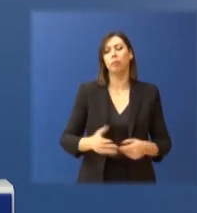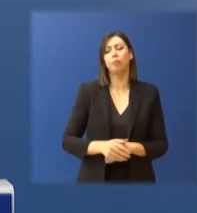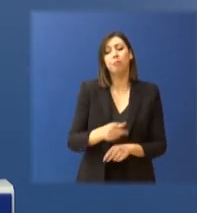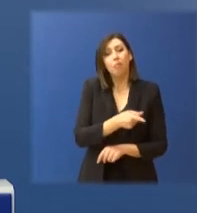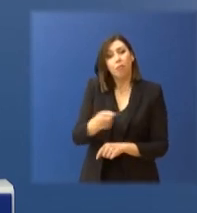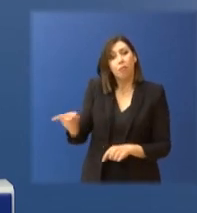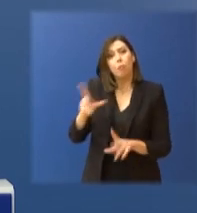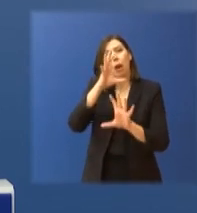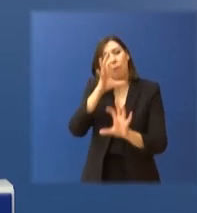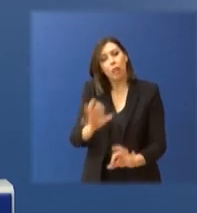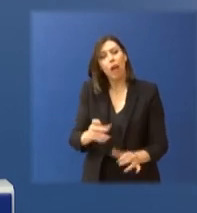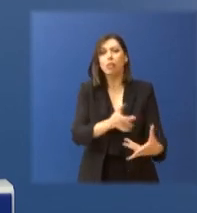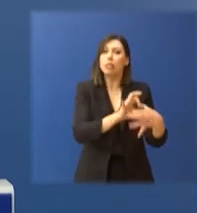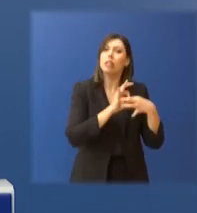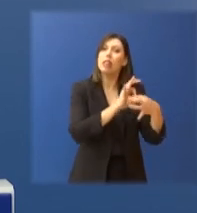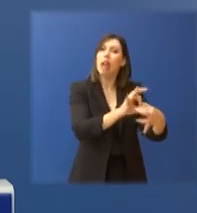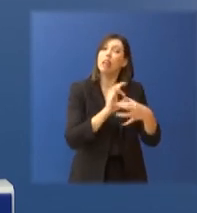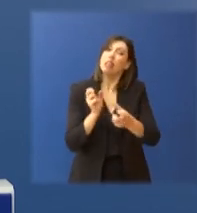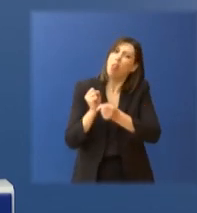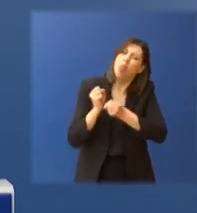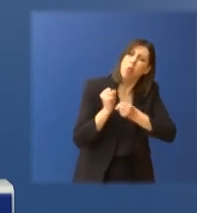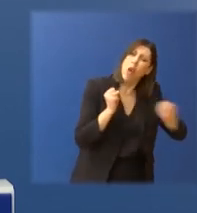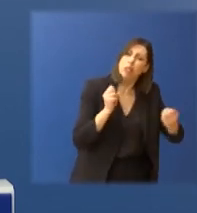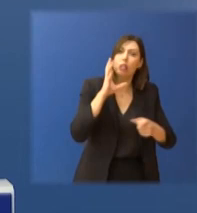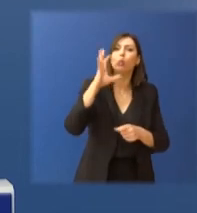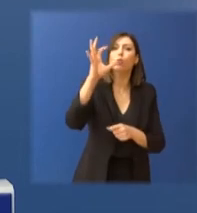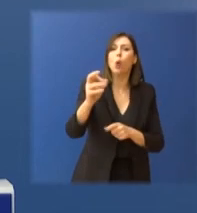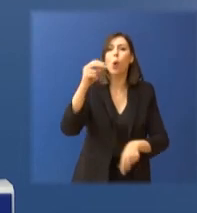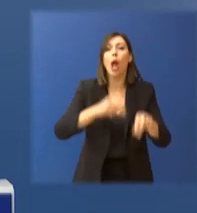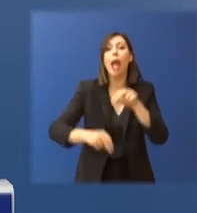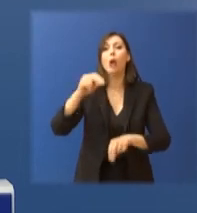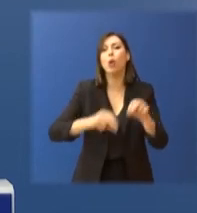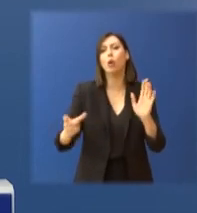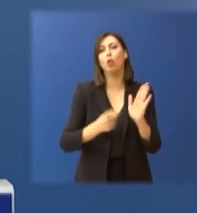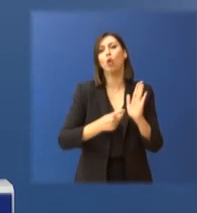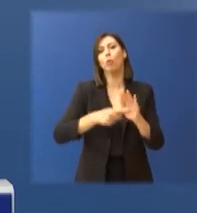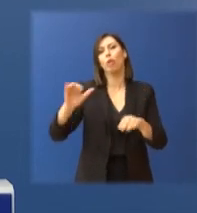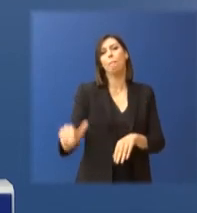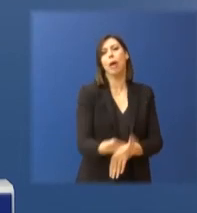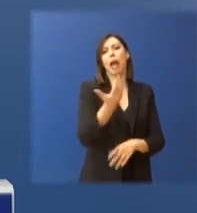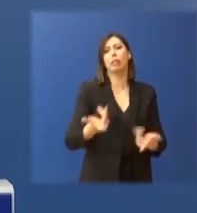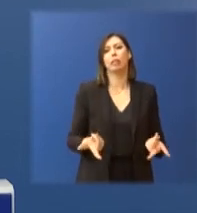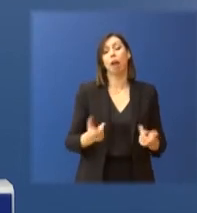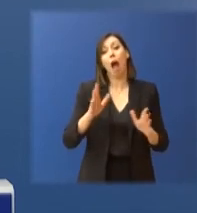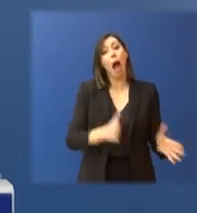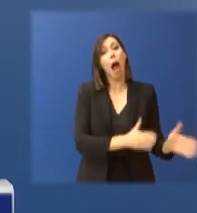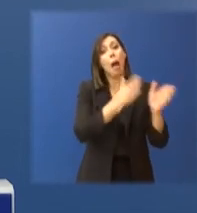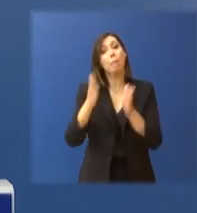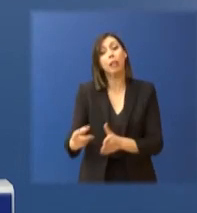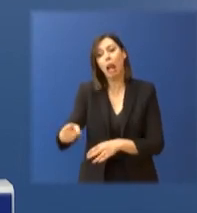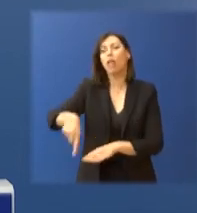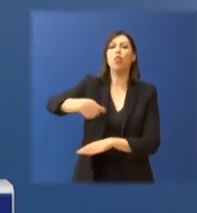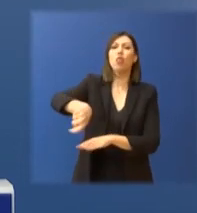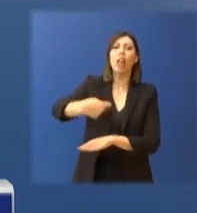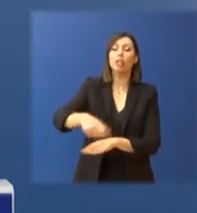συνεργαστούν ακόμη και με τα άκρα για να ψηφίσουν τον εκλογικό νόμο, την ώρα που ο του θαύματος, συμπτωματικά, δεν βρισκόταν αίθουσα για να ξεκινήσει η δίκη της